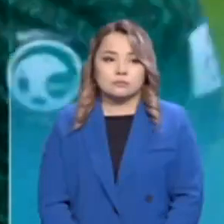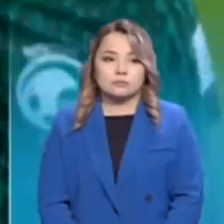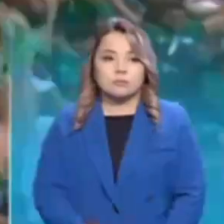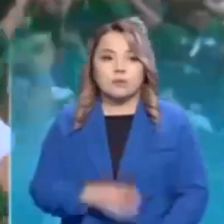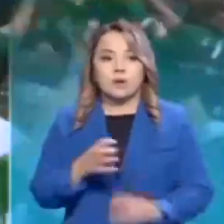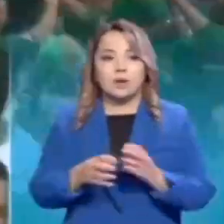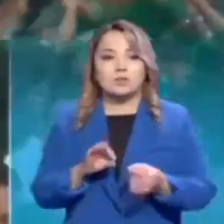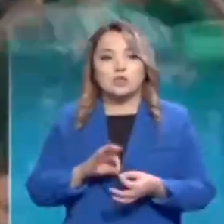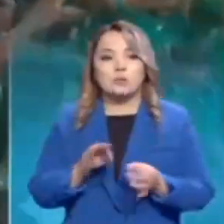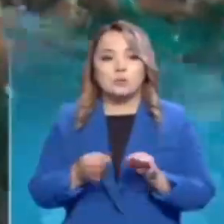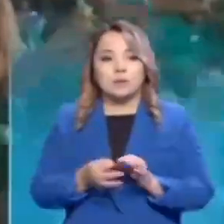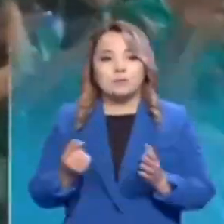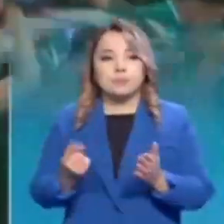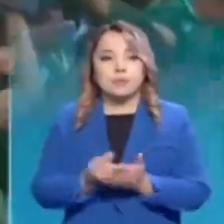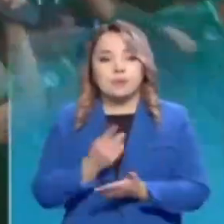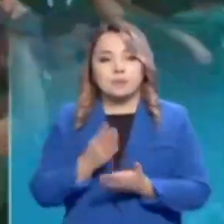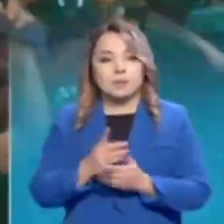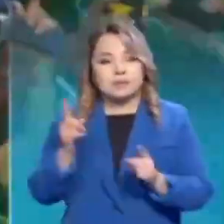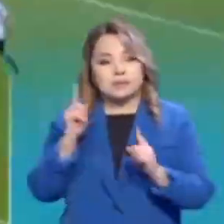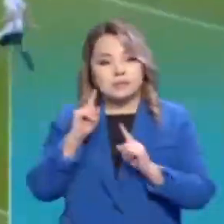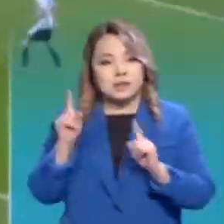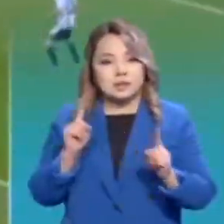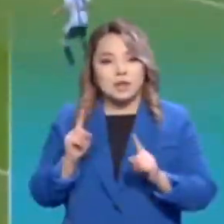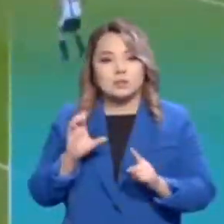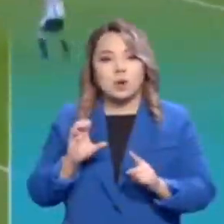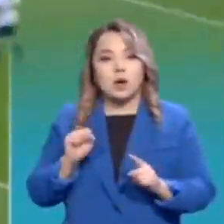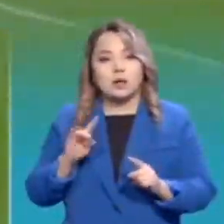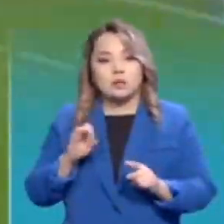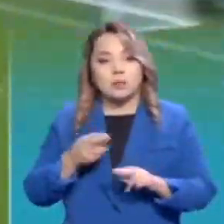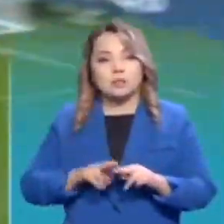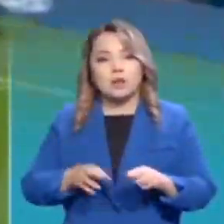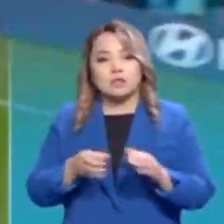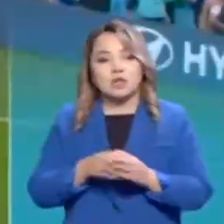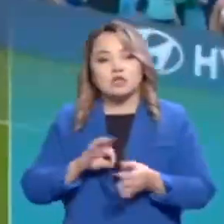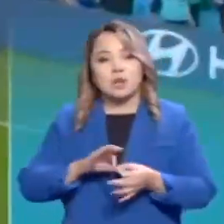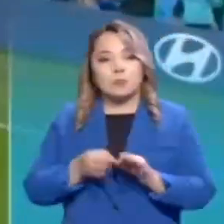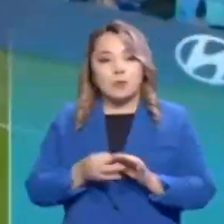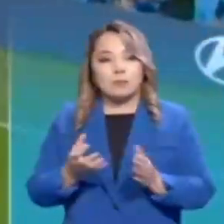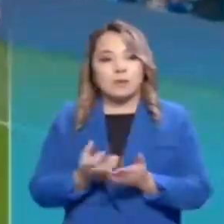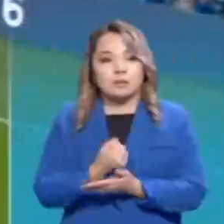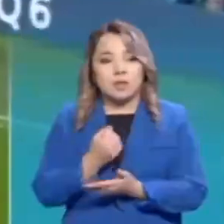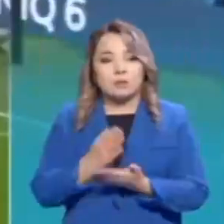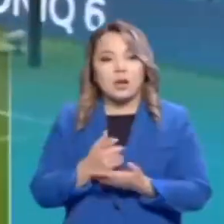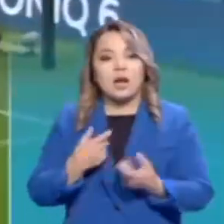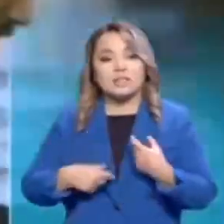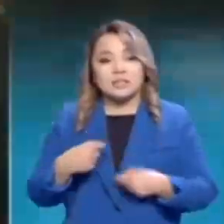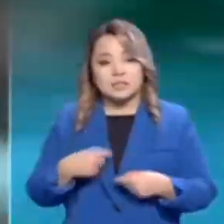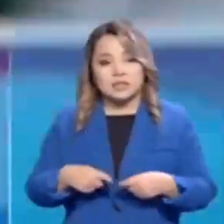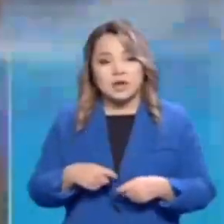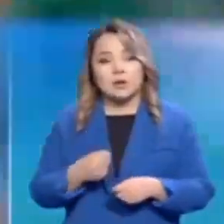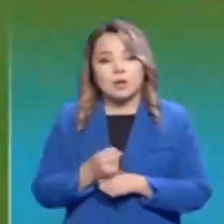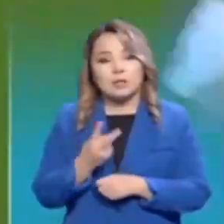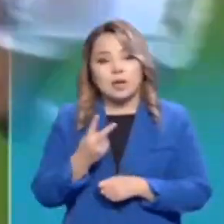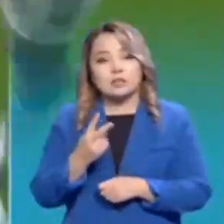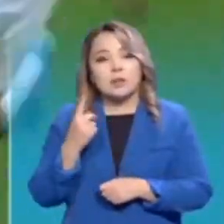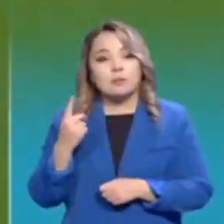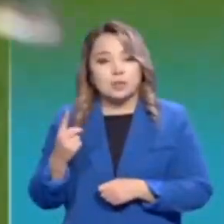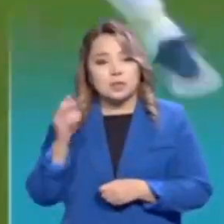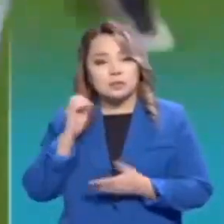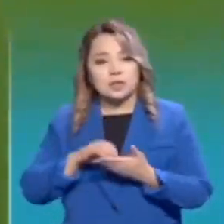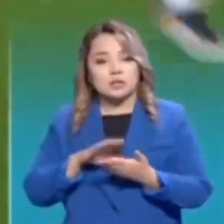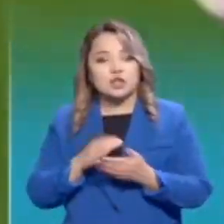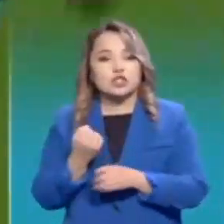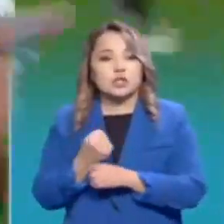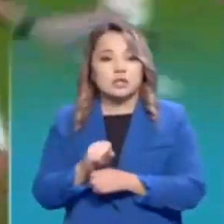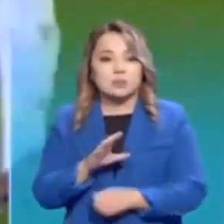Әлем чемпионатындағы алғашқы сенсация. Сауд Арабиясы құрамасы чемпионаттың фавориті саналатын Аргентинаны 2-1 есебімен